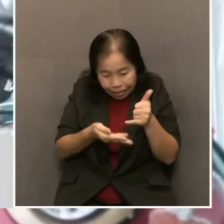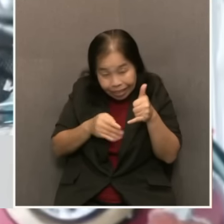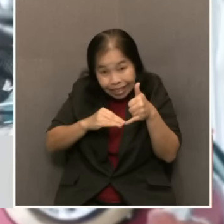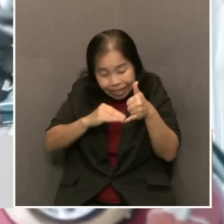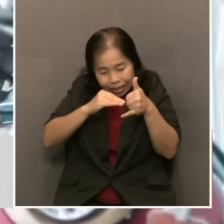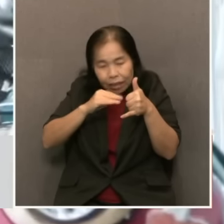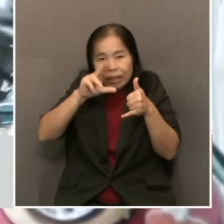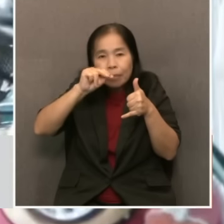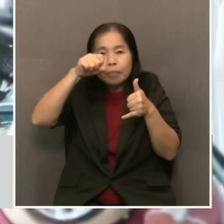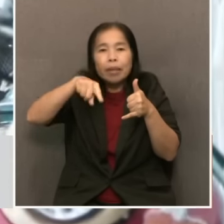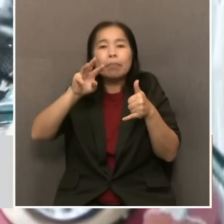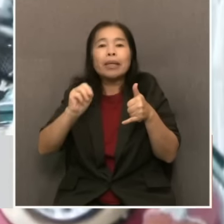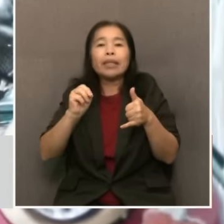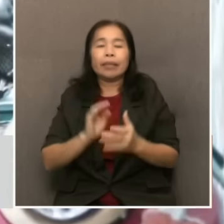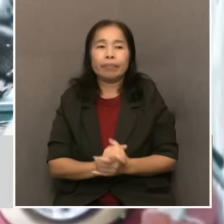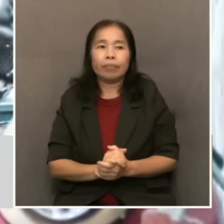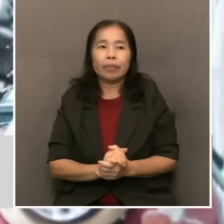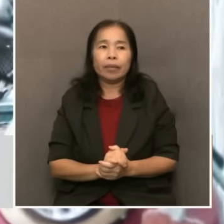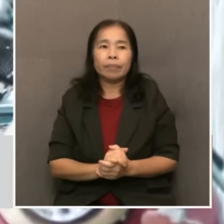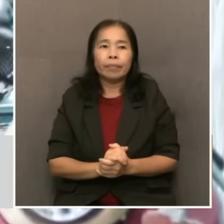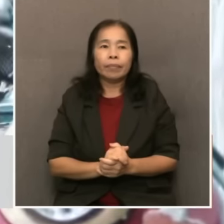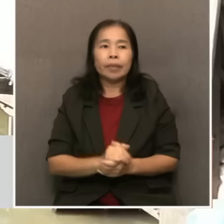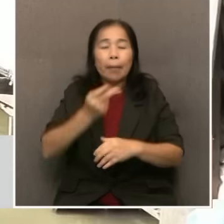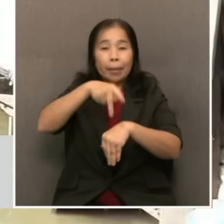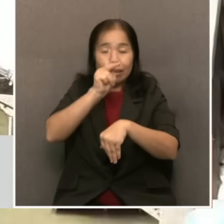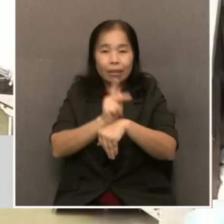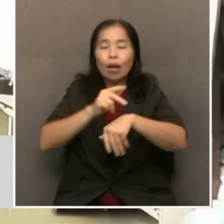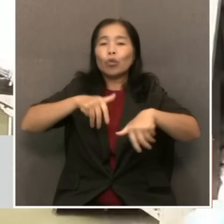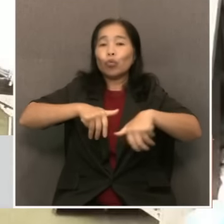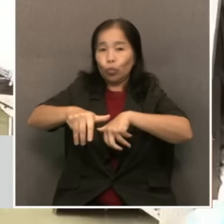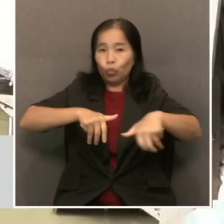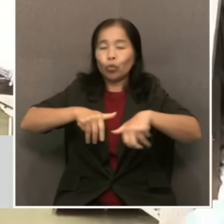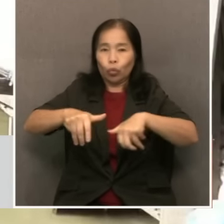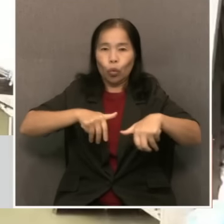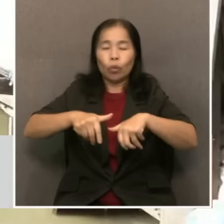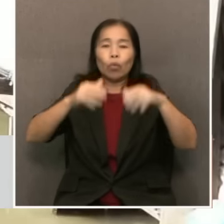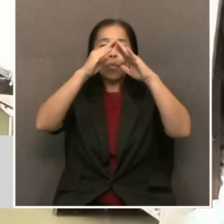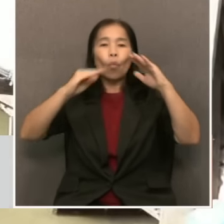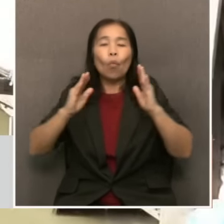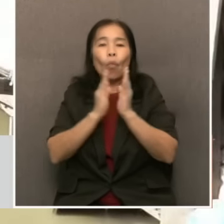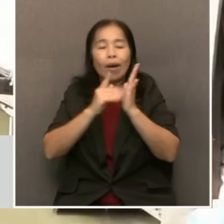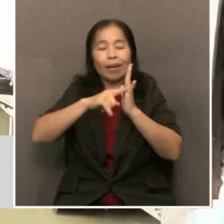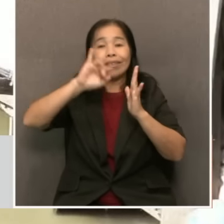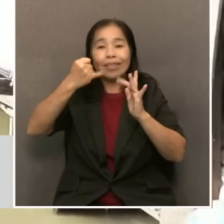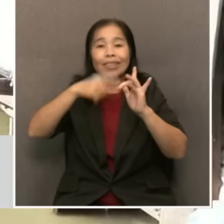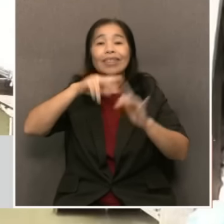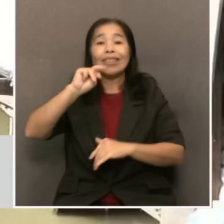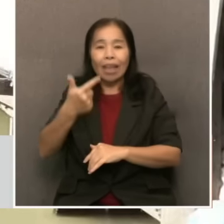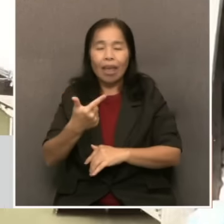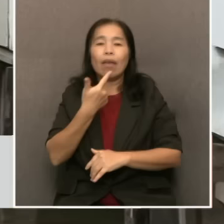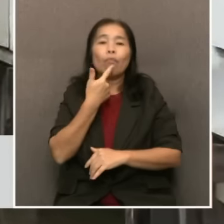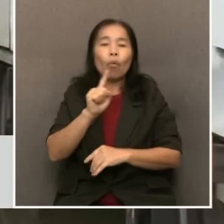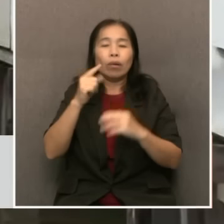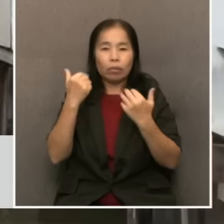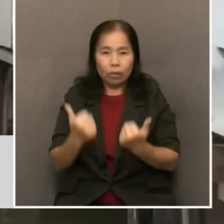ค่ะซึ่งทางคุณสมหมายยังน้อยประธานชุมชนวัดแจ้งสิริสัมพันธ์ได้กล่าวนะคะว่าวันนี้ถือว่าน้ำ